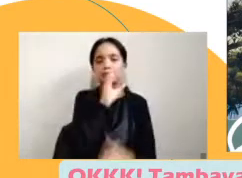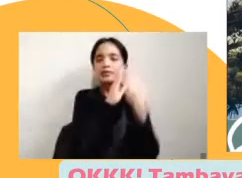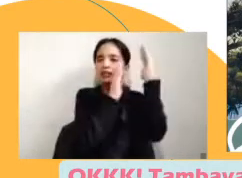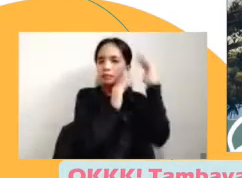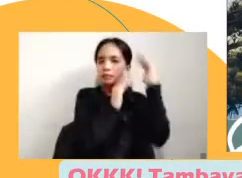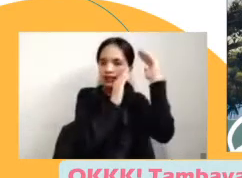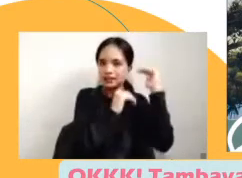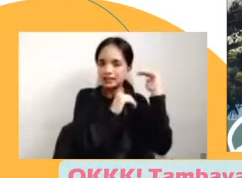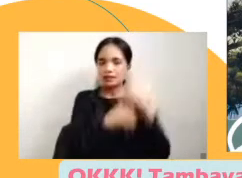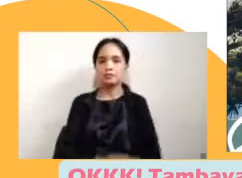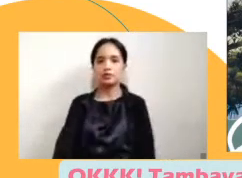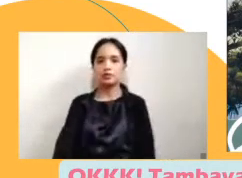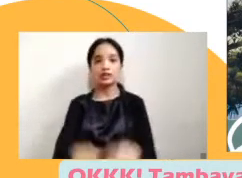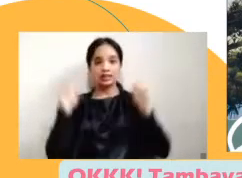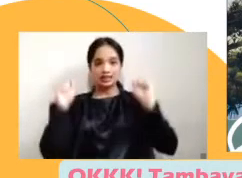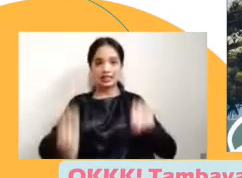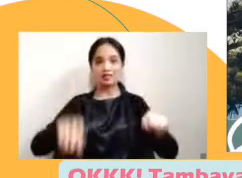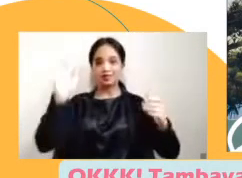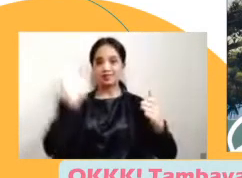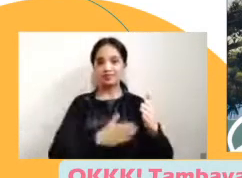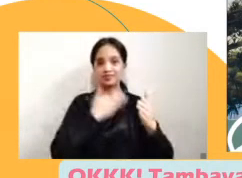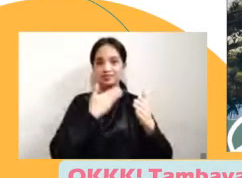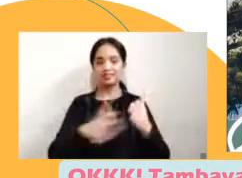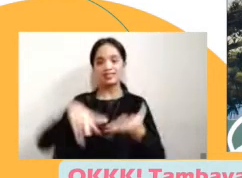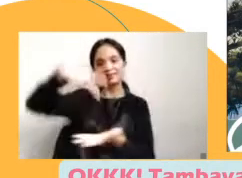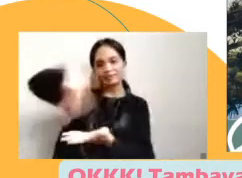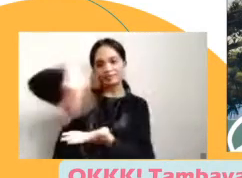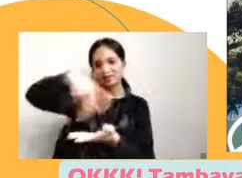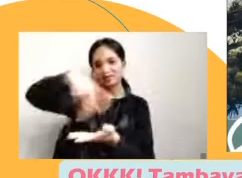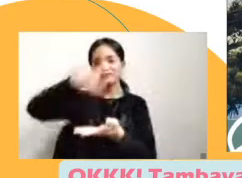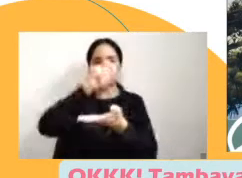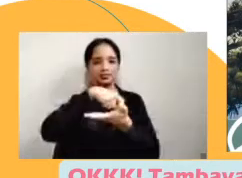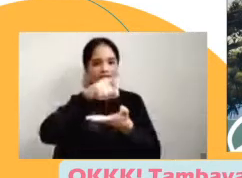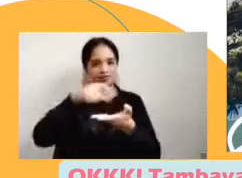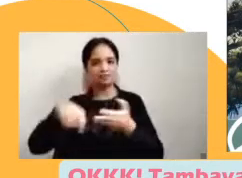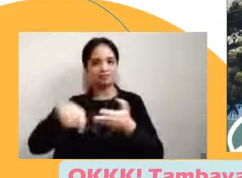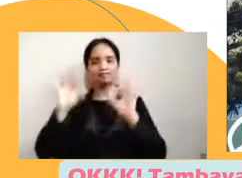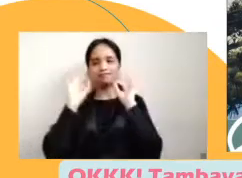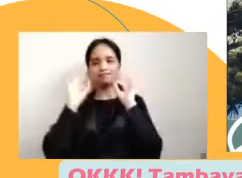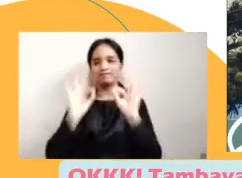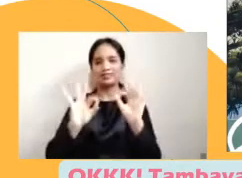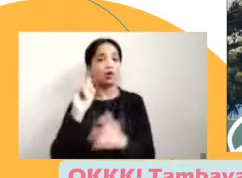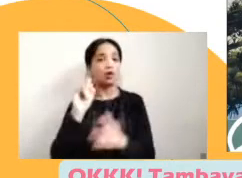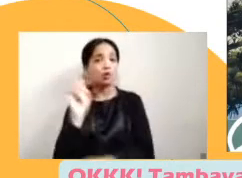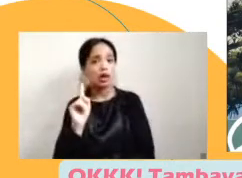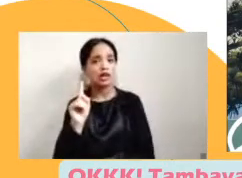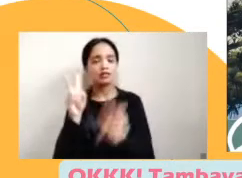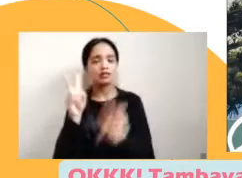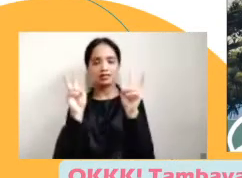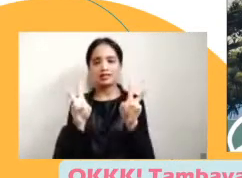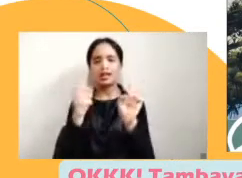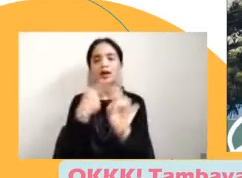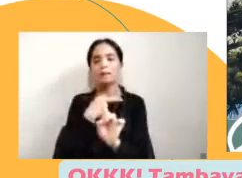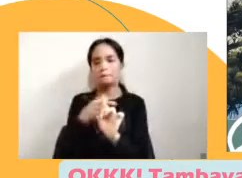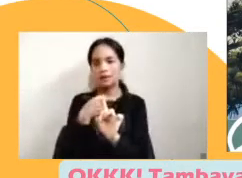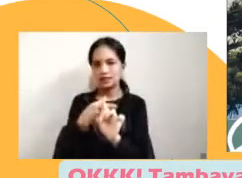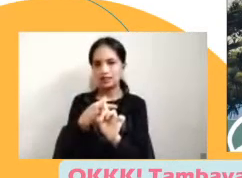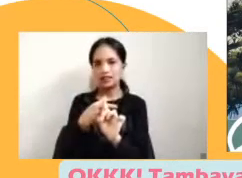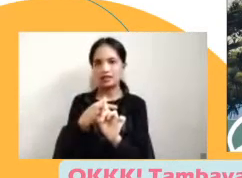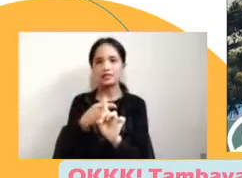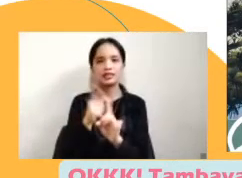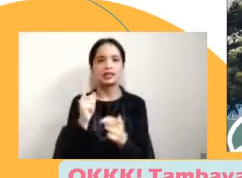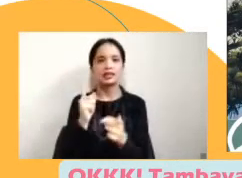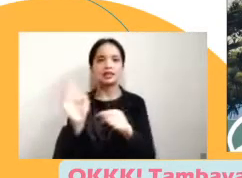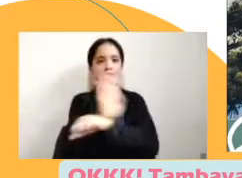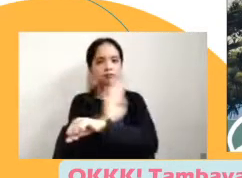so pwedeng umawit, sumayaw, magsulat. Very good. Yan yung mga tinatawag natin na positive distractions,